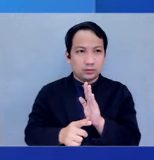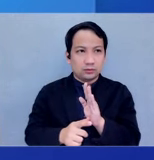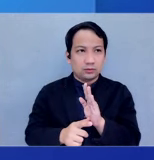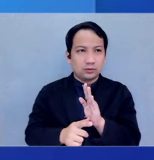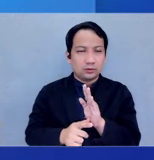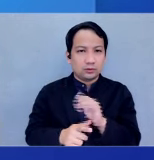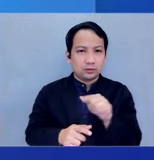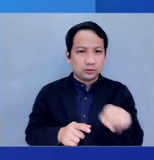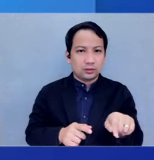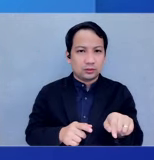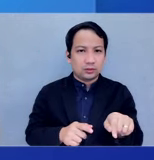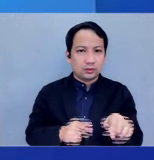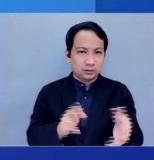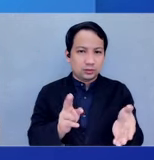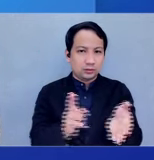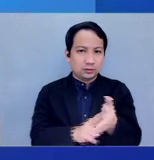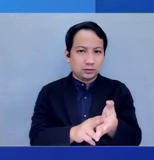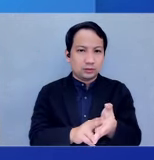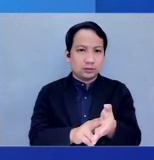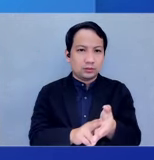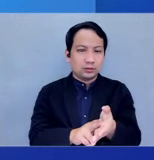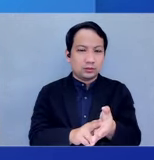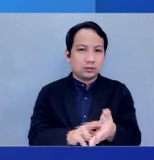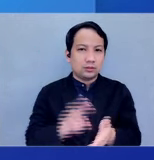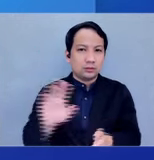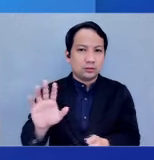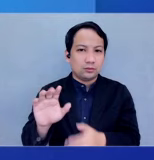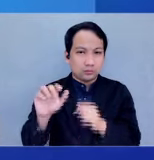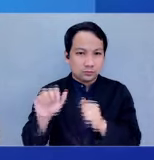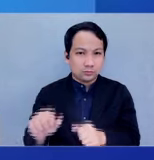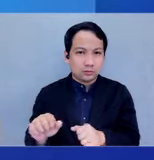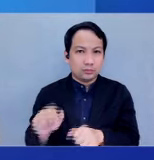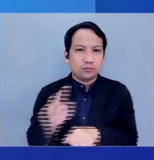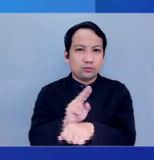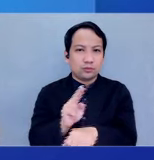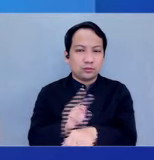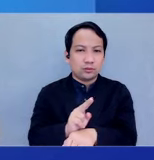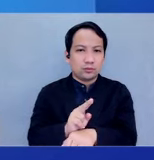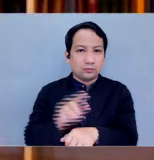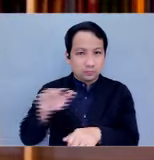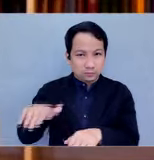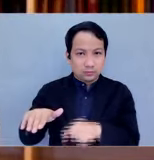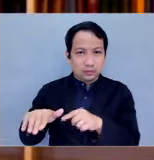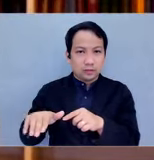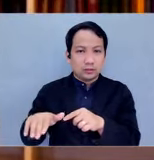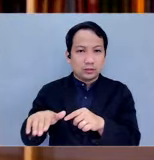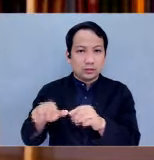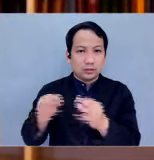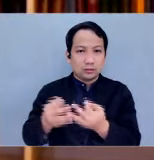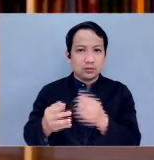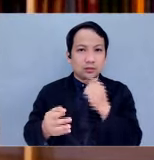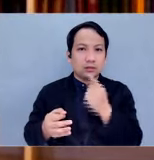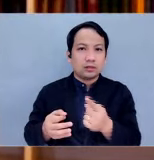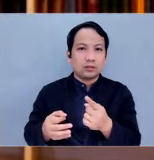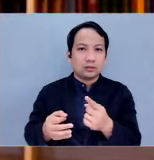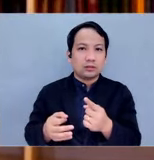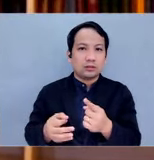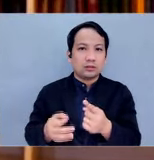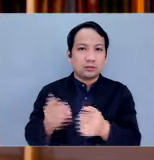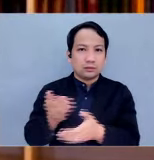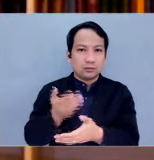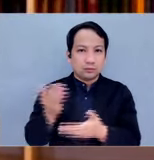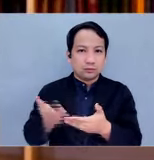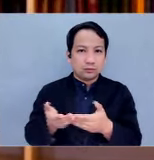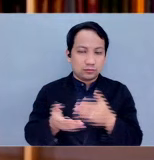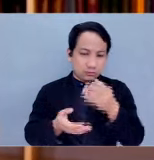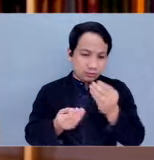ito pinirmahan ng tatay, ay maaaring magamit pa rin ng bata ang kanyang apelyido kung magsasubmit ang magulang,